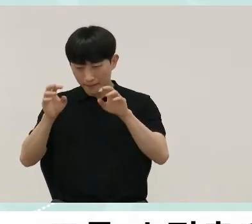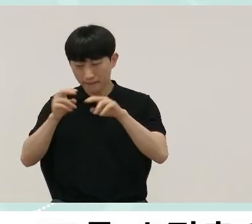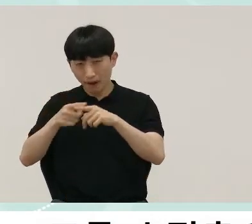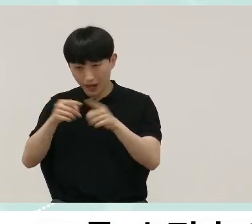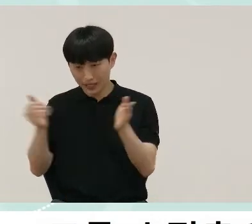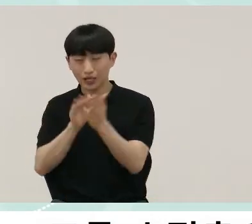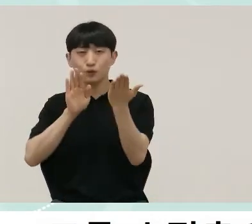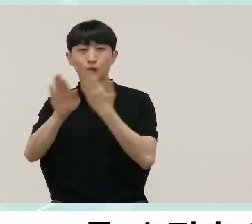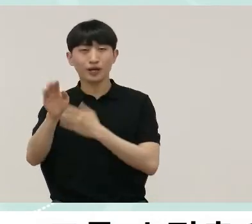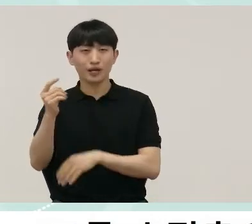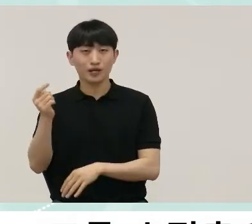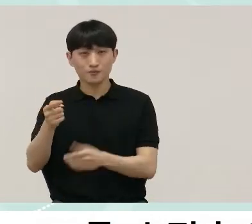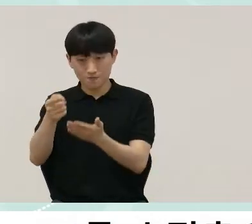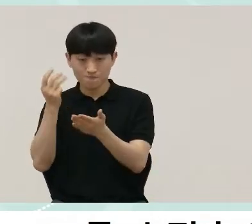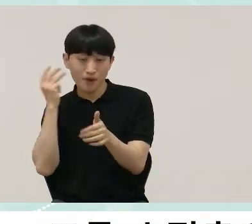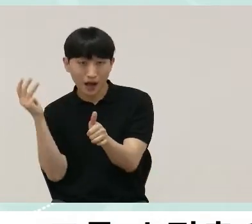되었습니다.